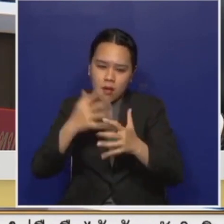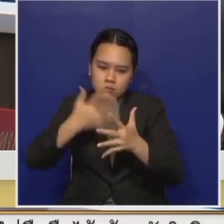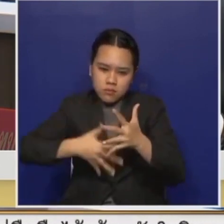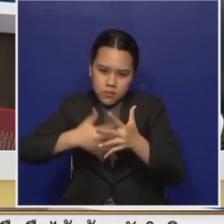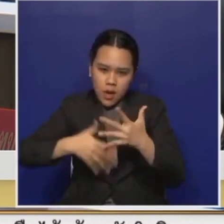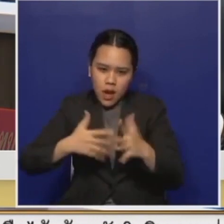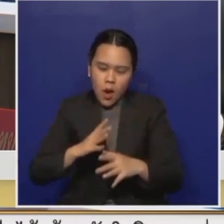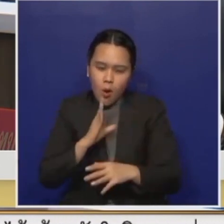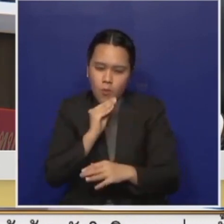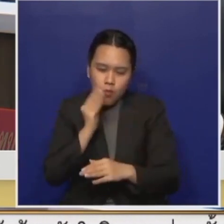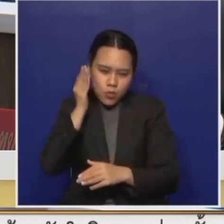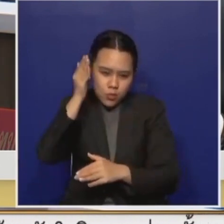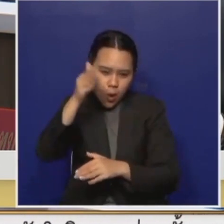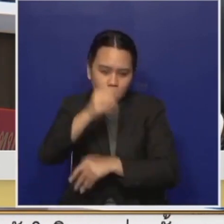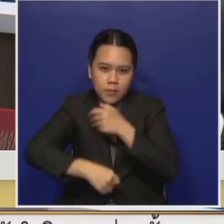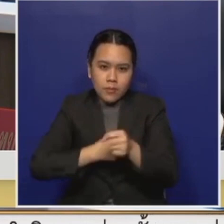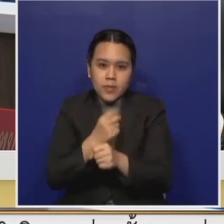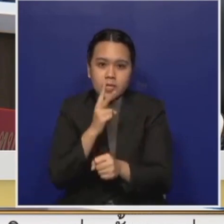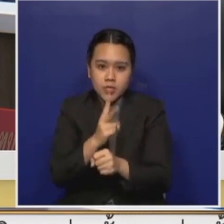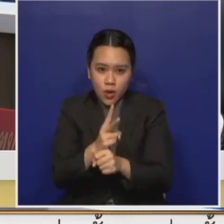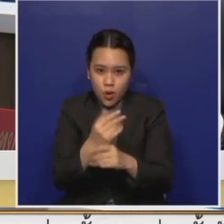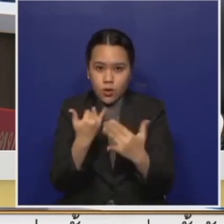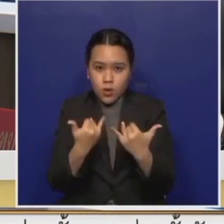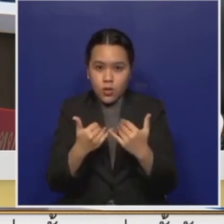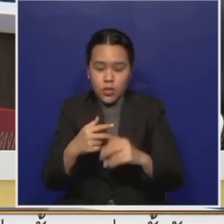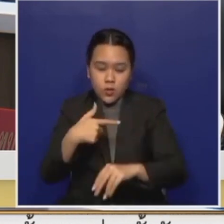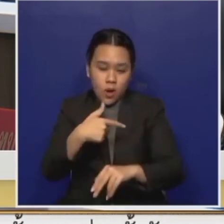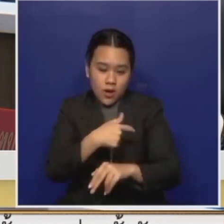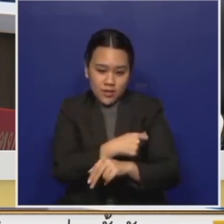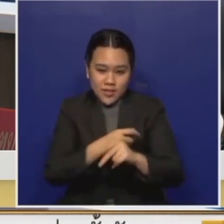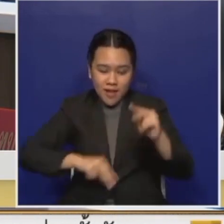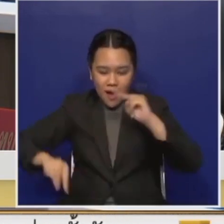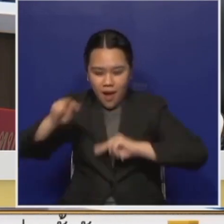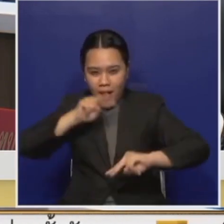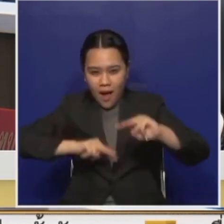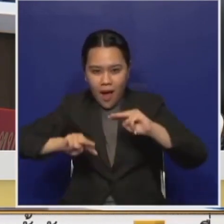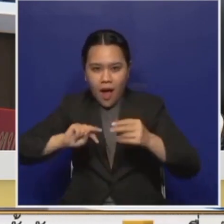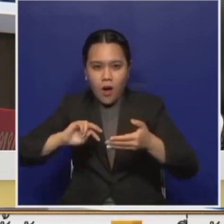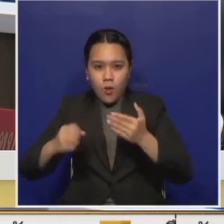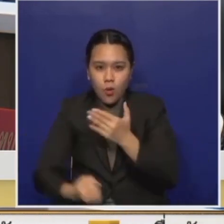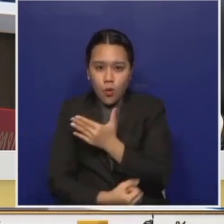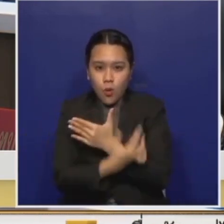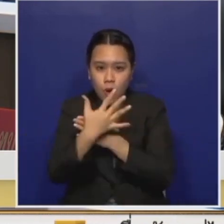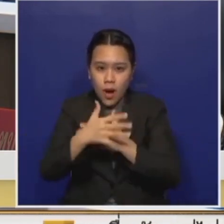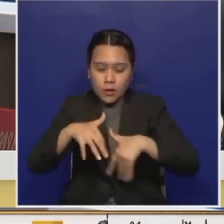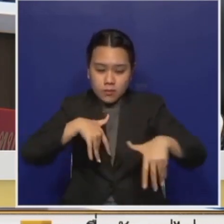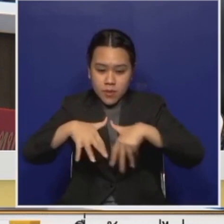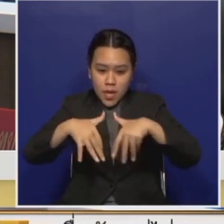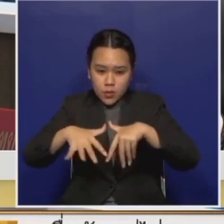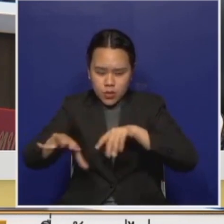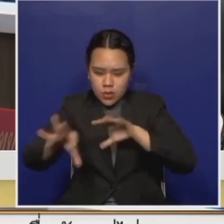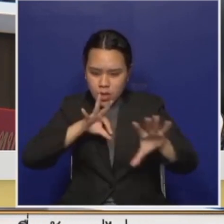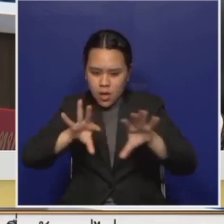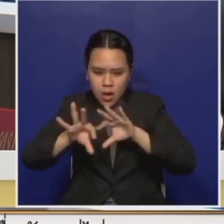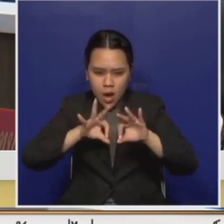การจัดหาวัคซีนที่ไม่เปิดโอกาสให้มีทางเลือกสำหรบพี่น้ประชาชคนไทย